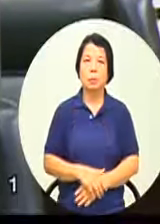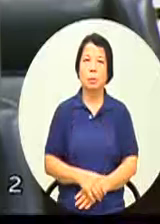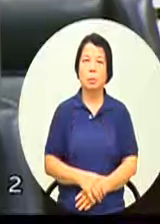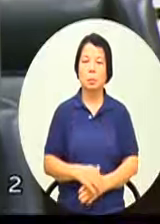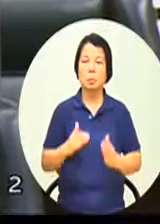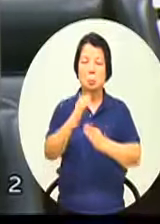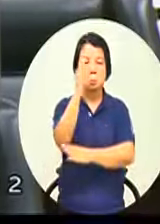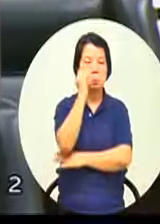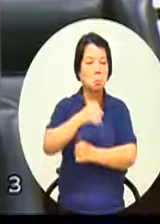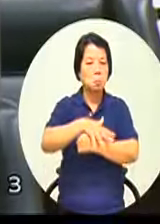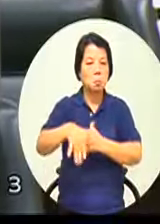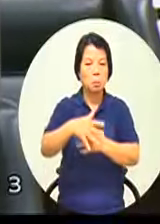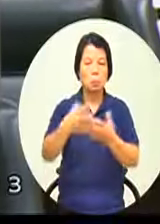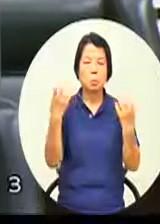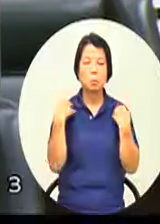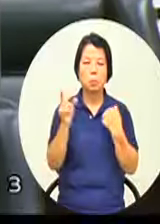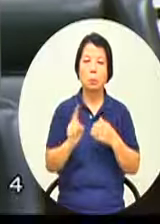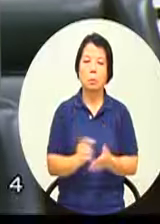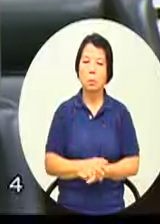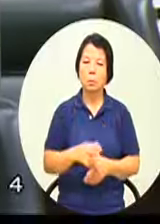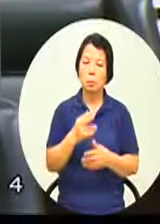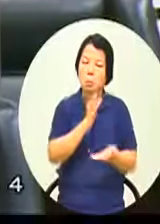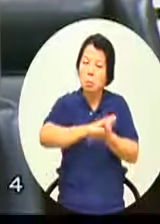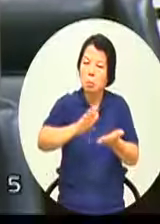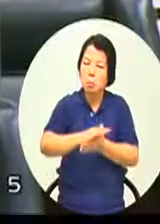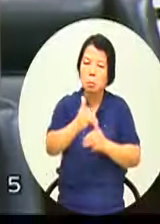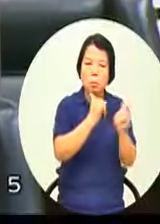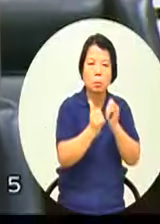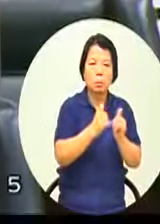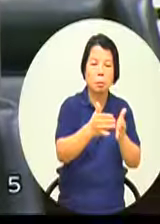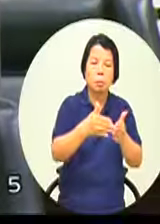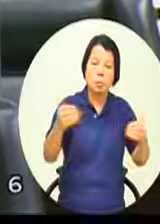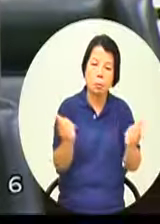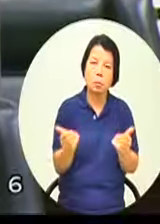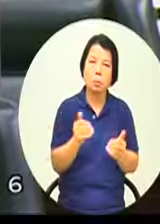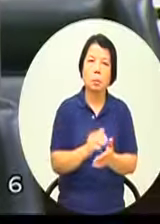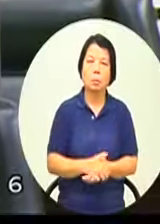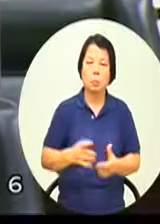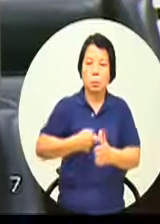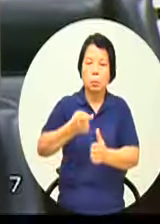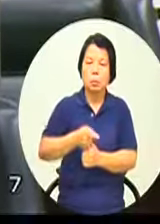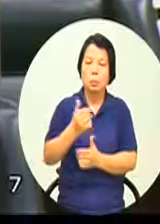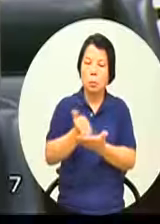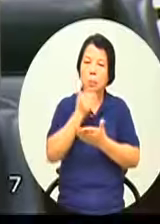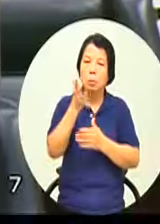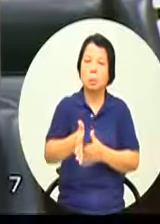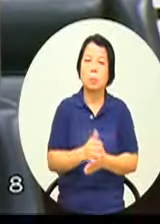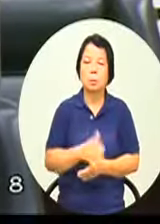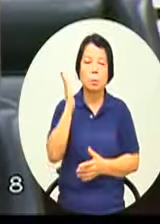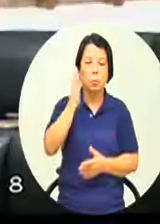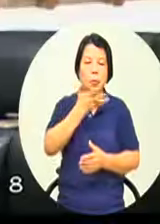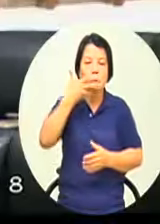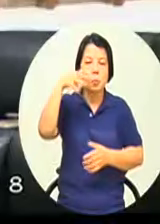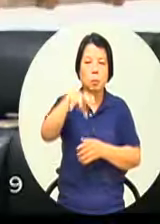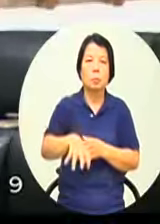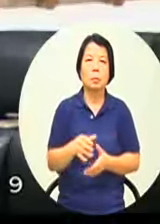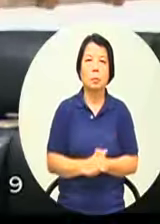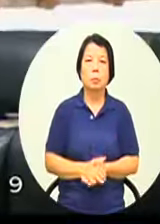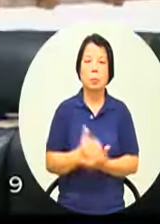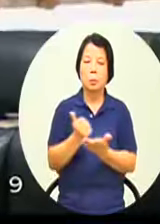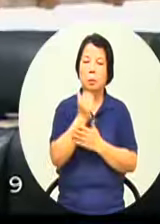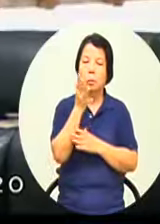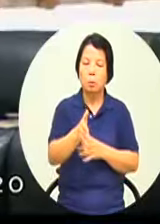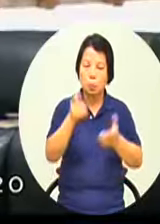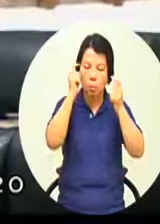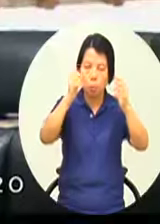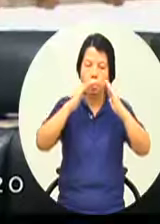个责任？你们有没有解决掉百姓的问题？首先，我想要先请教一下水利局长，请教你，